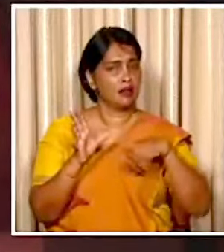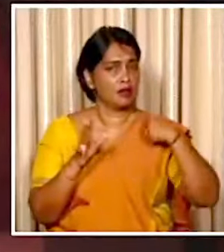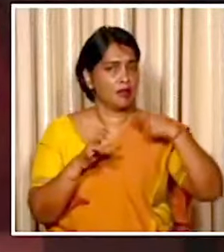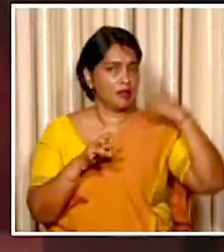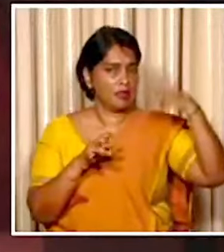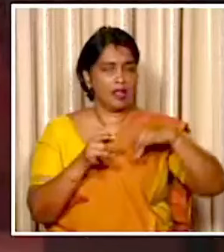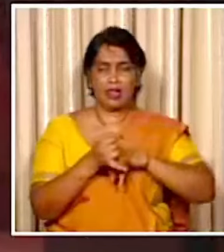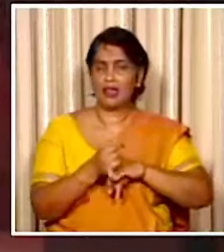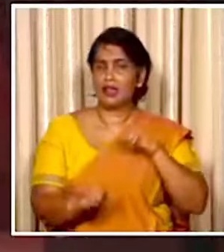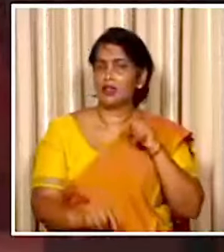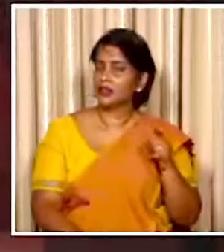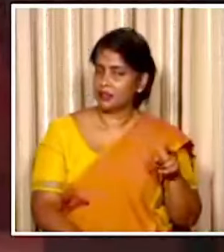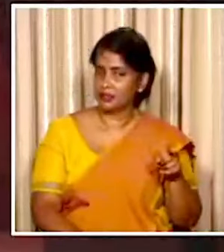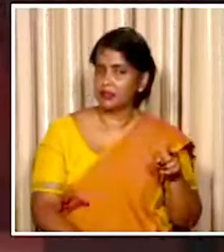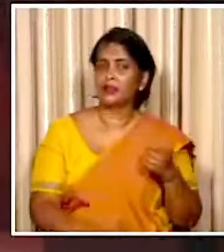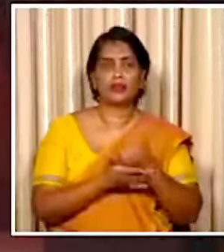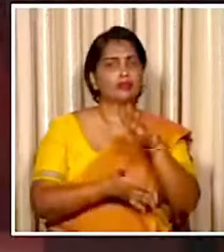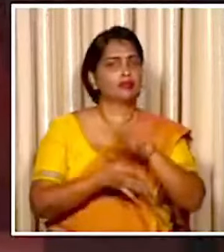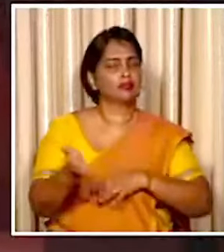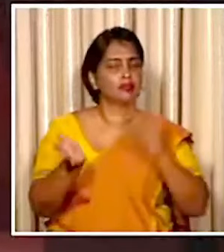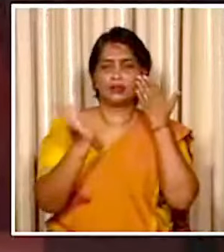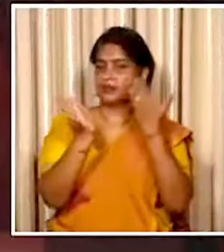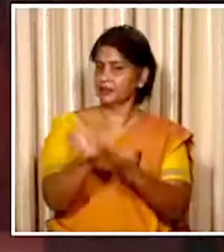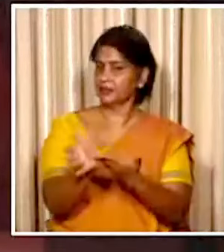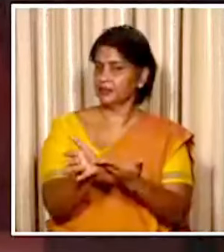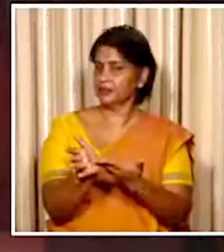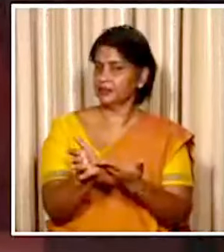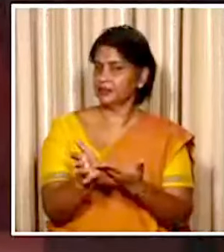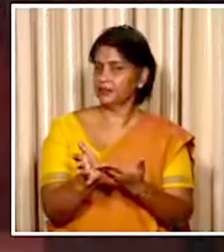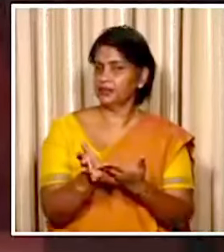සහකාර ලේකම්තුමිය ලිපියක් ඉදිරිපත් කළා තිබෙනවා.